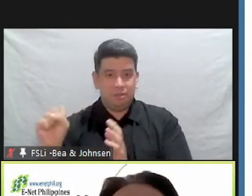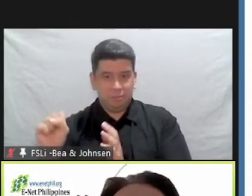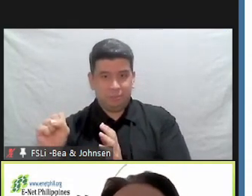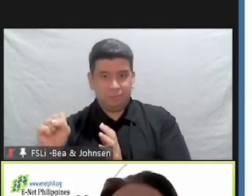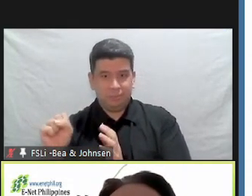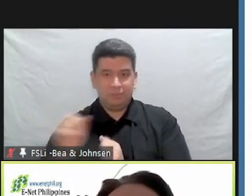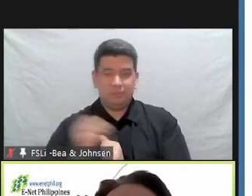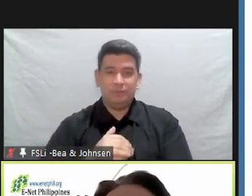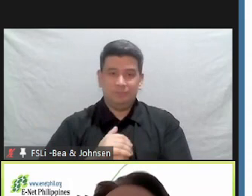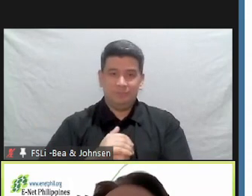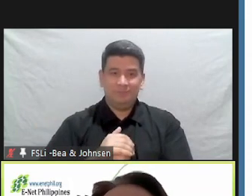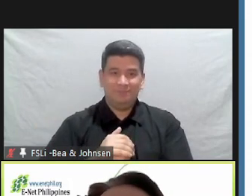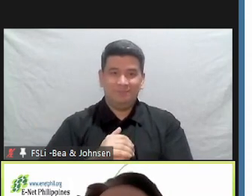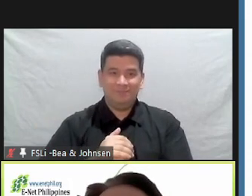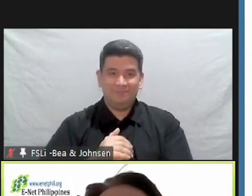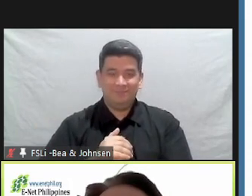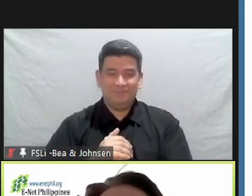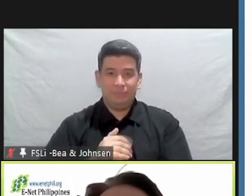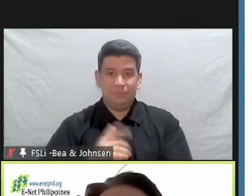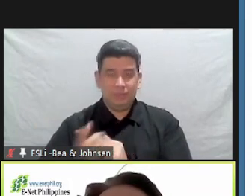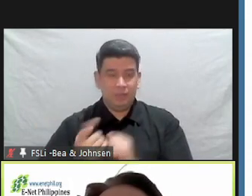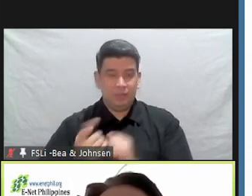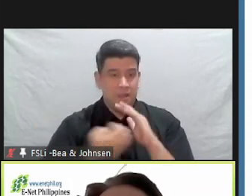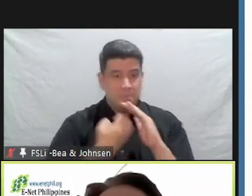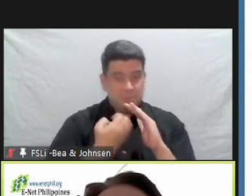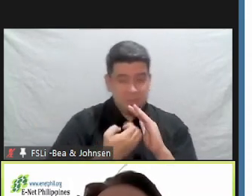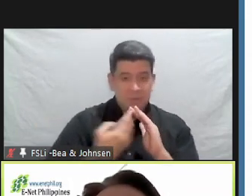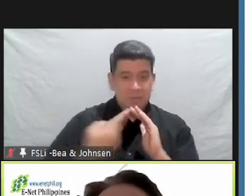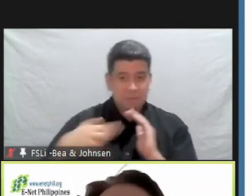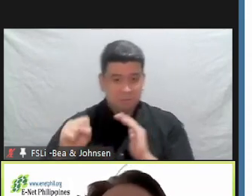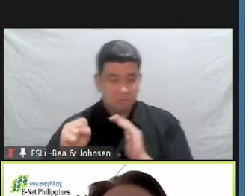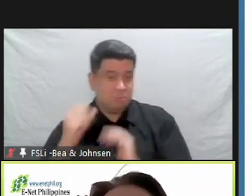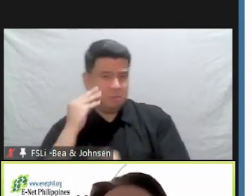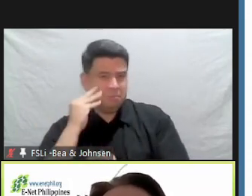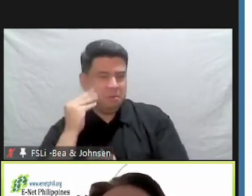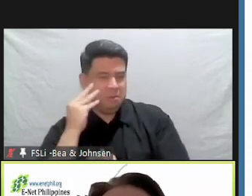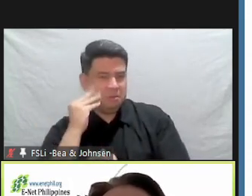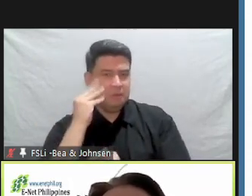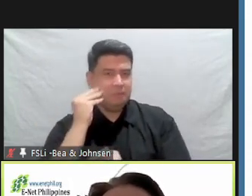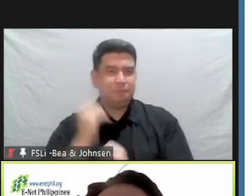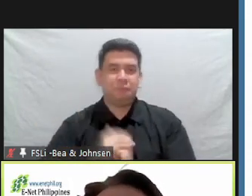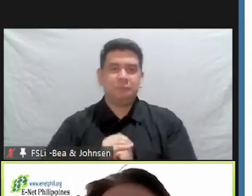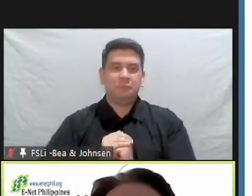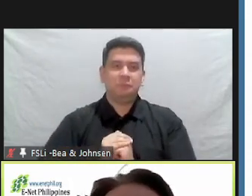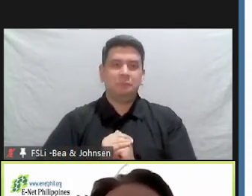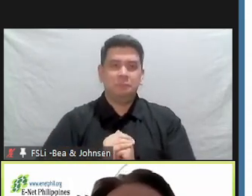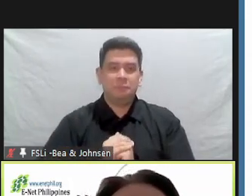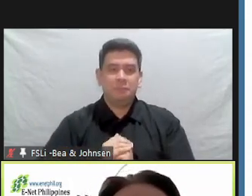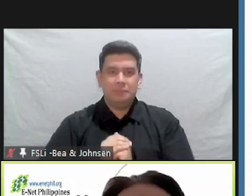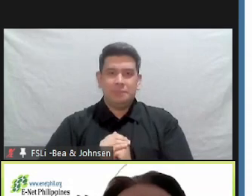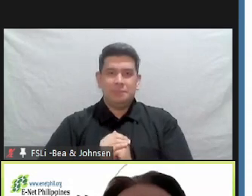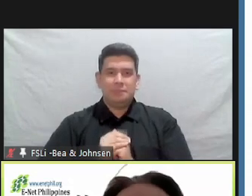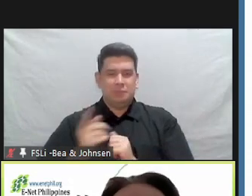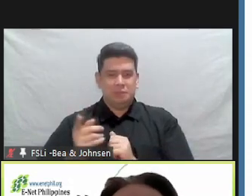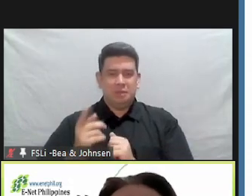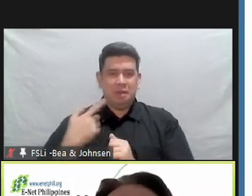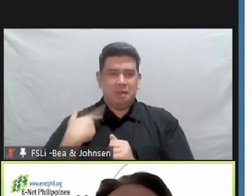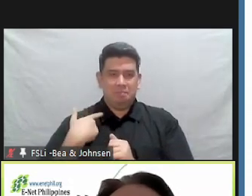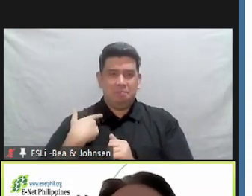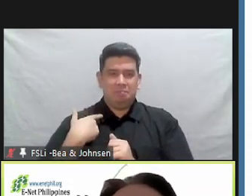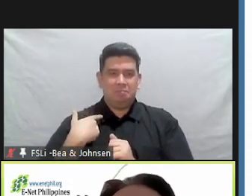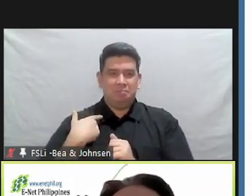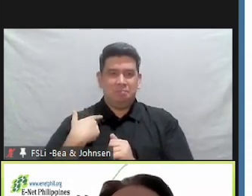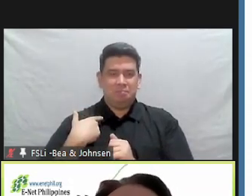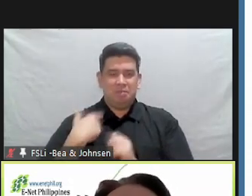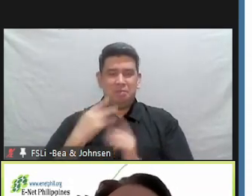no? At sa kanyang high school, lagi siyang nabibigyan ng natatanging